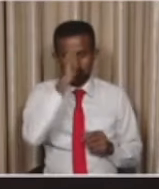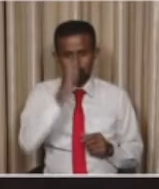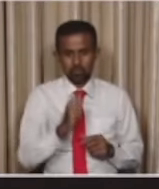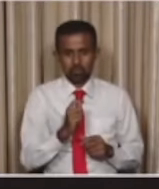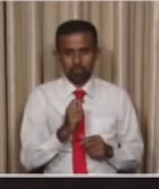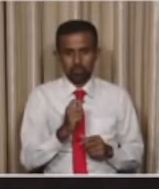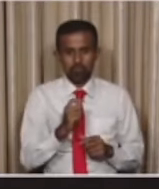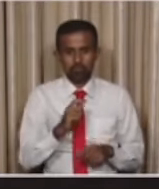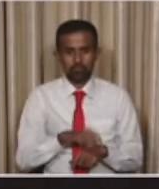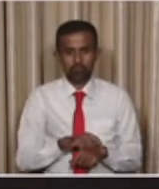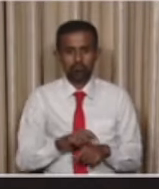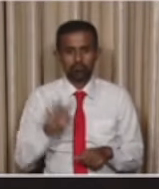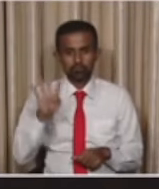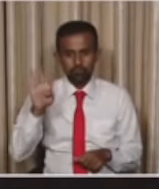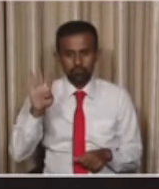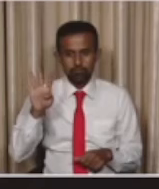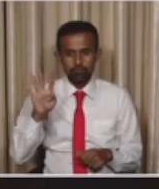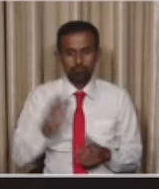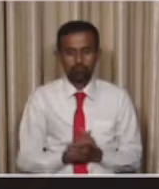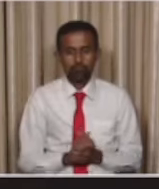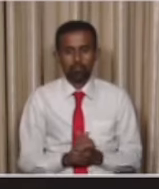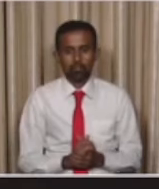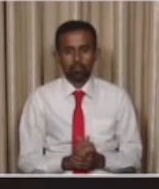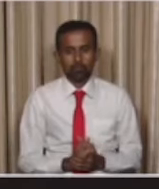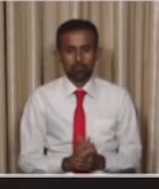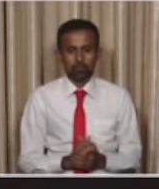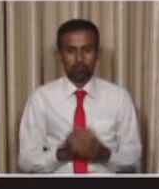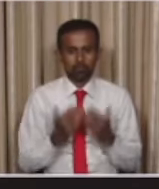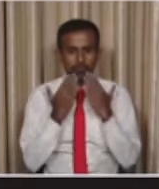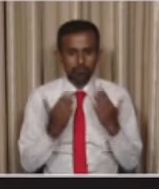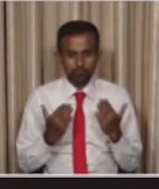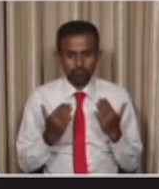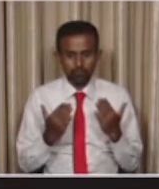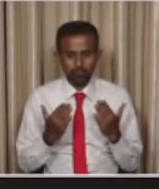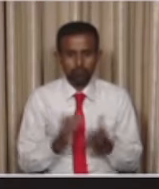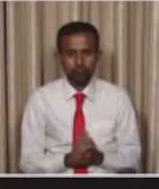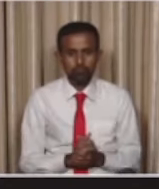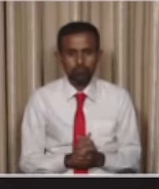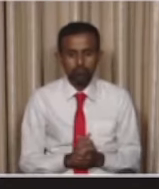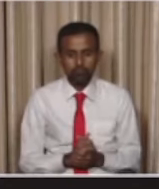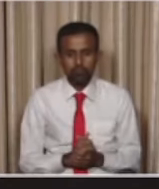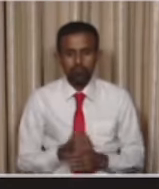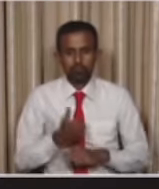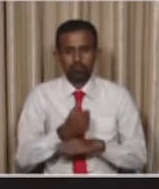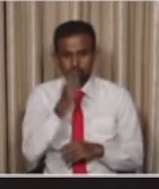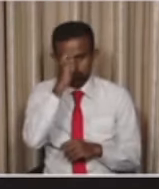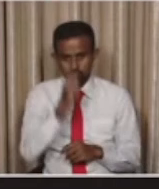මැතිතුමා ඔබතුමාට විනාඩි 4ක කාලයක් තියෙනවා ස්තුතියි අවස්ථාව දුන්නට ගරු